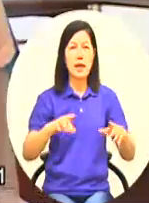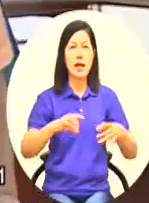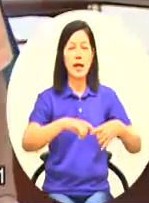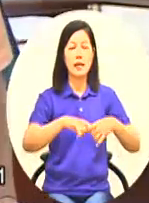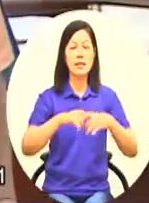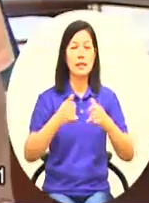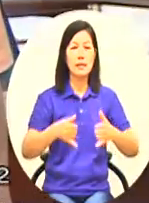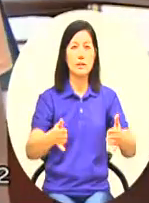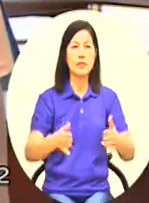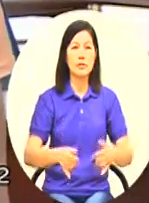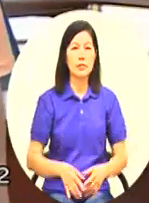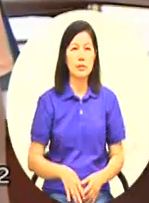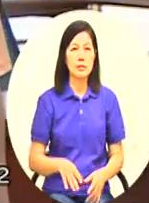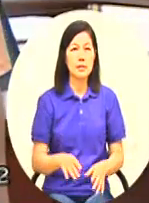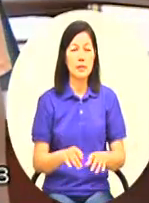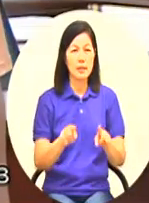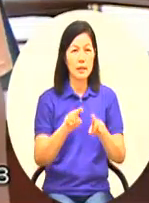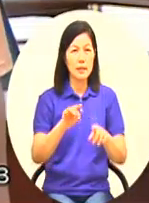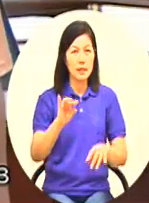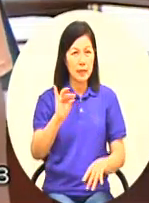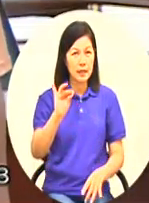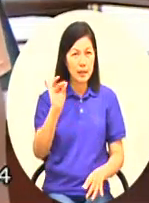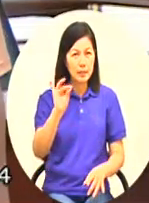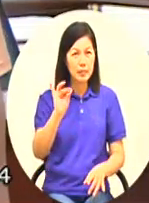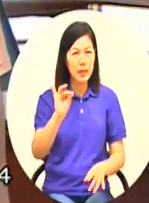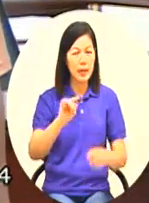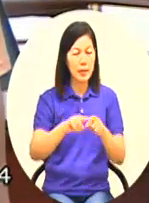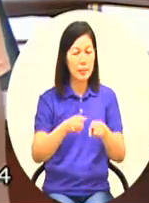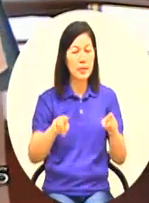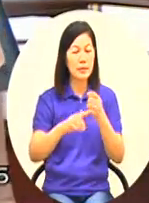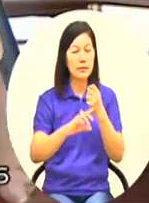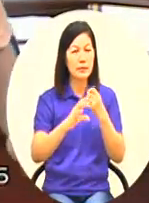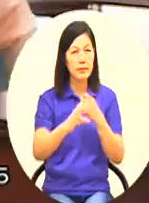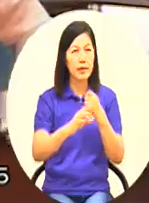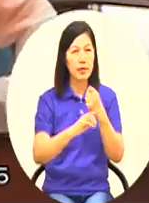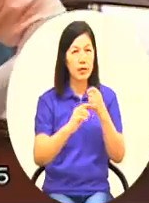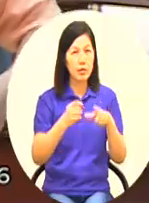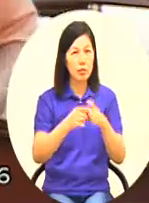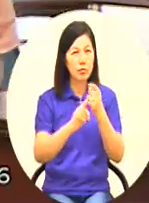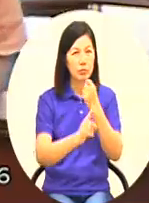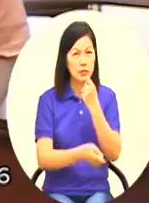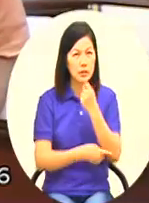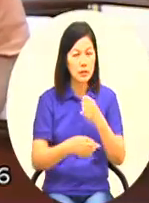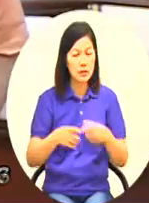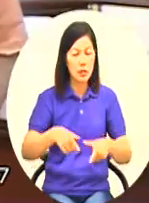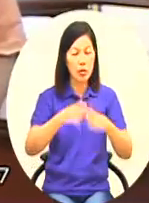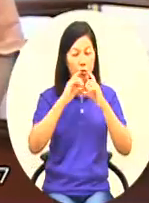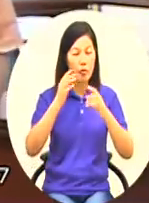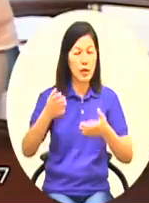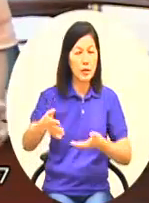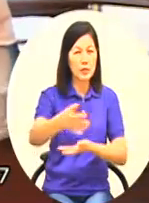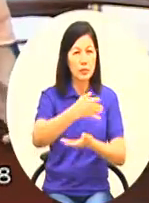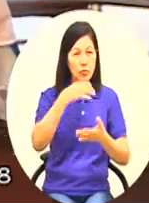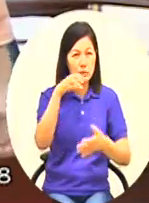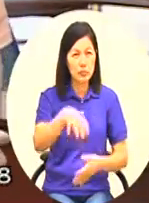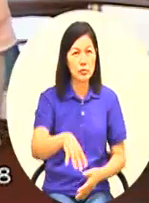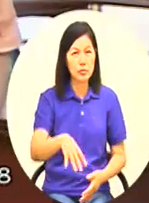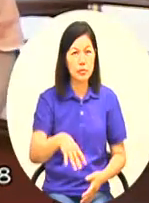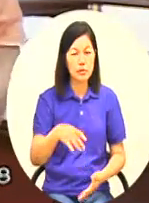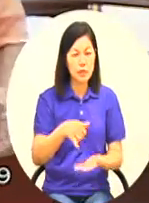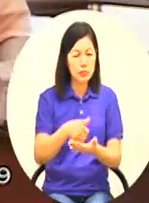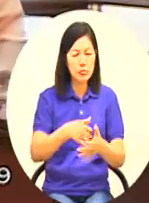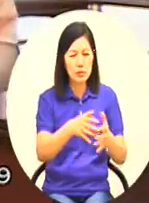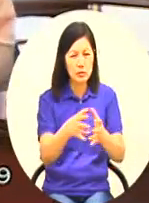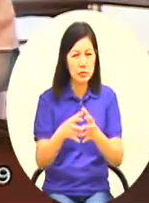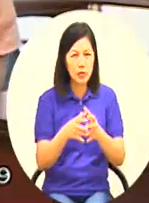这些一千平方公尺以下这些小型会所。这个会所，这个站呢，因这是拢一寡较弱势，对不对